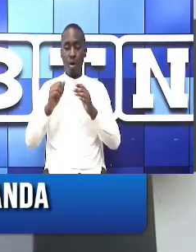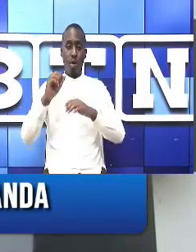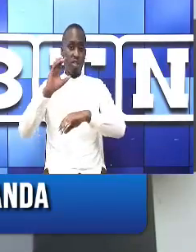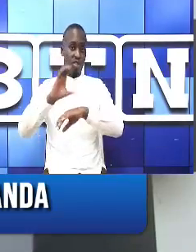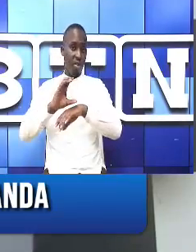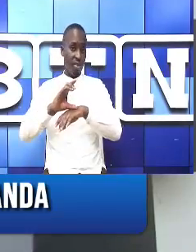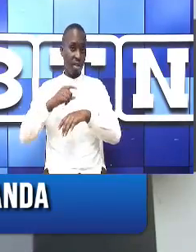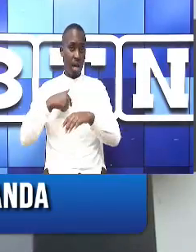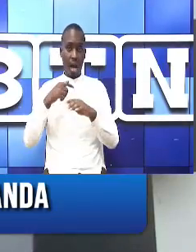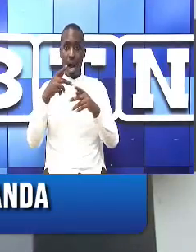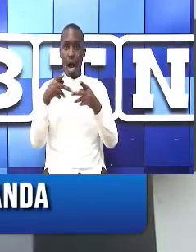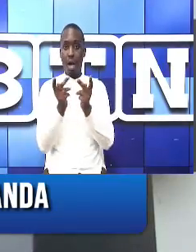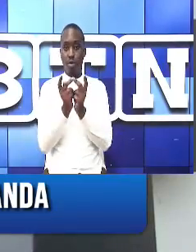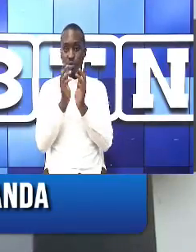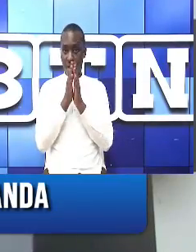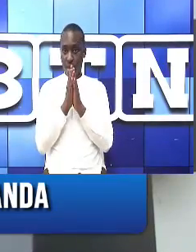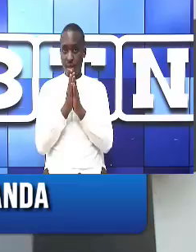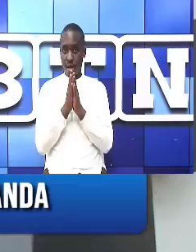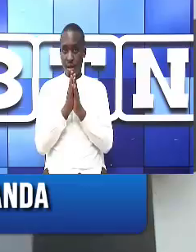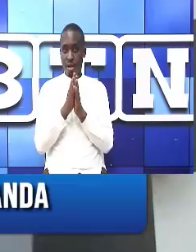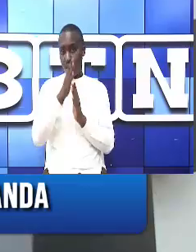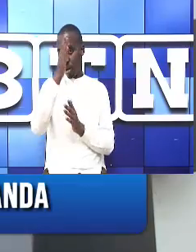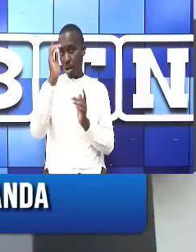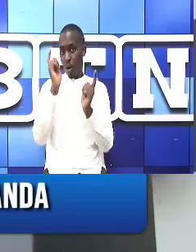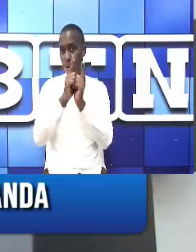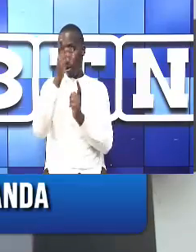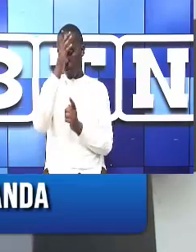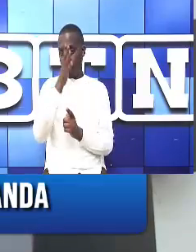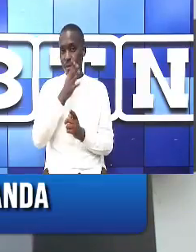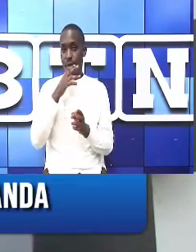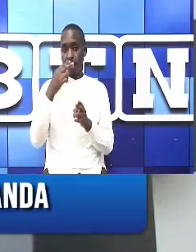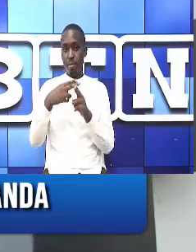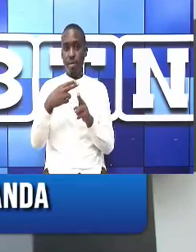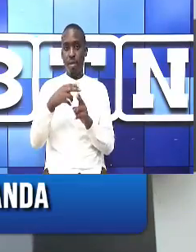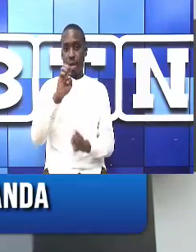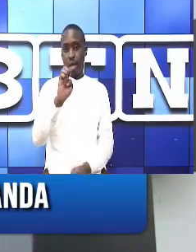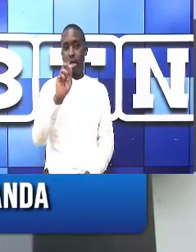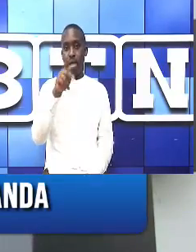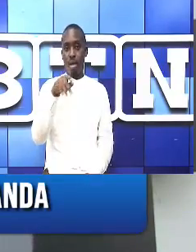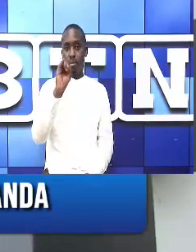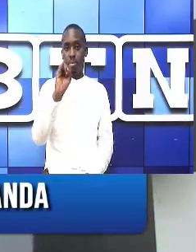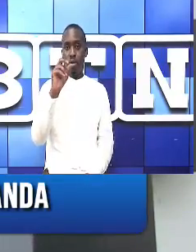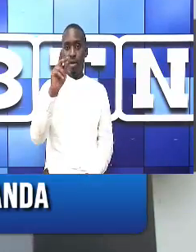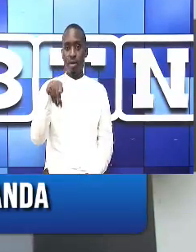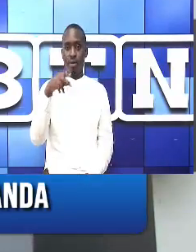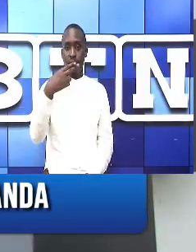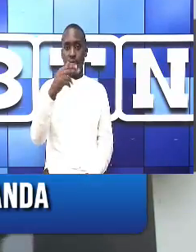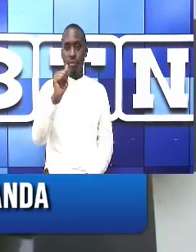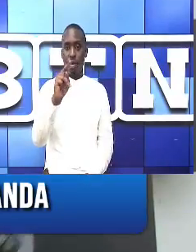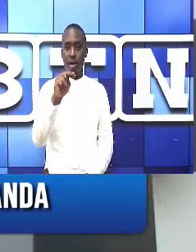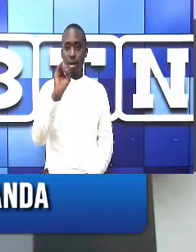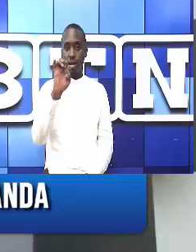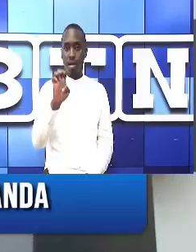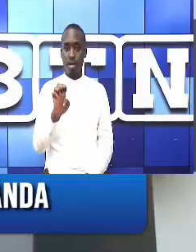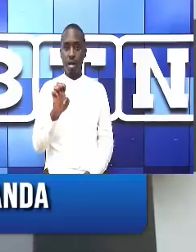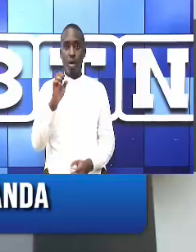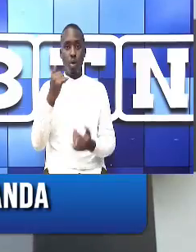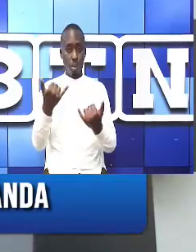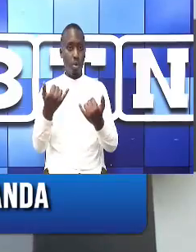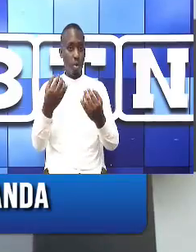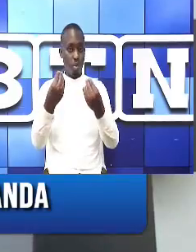nsengera naje guhura n'umubyeyi bita epifaniya uyu nguyu ni n'umwarimu wacu ngo mu kigo